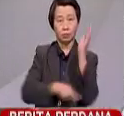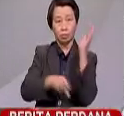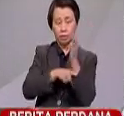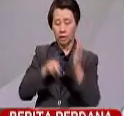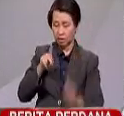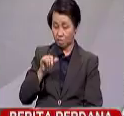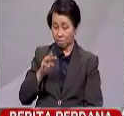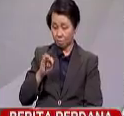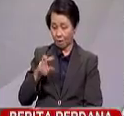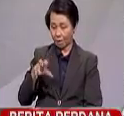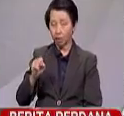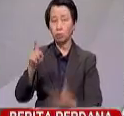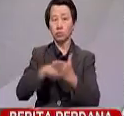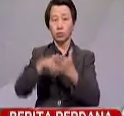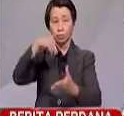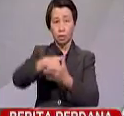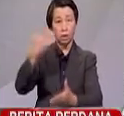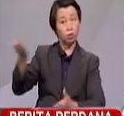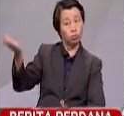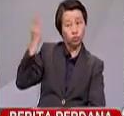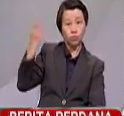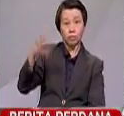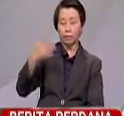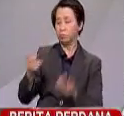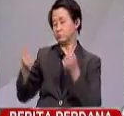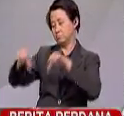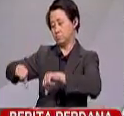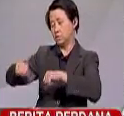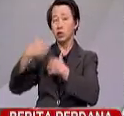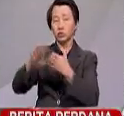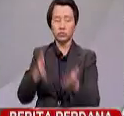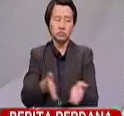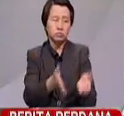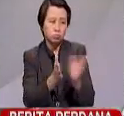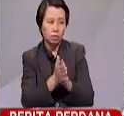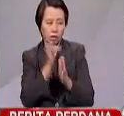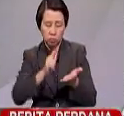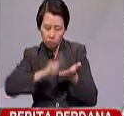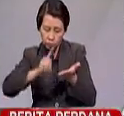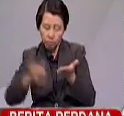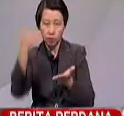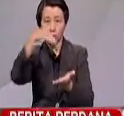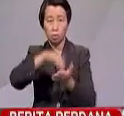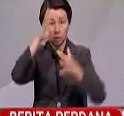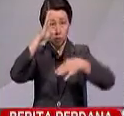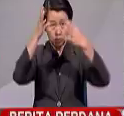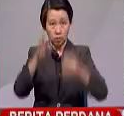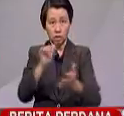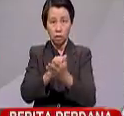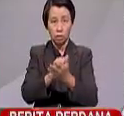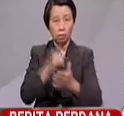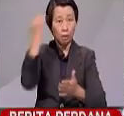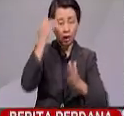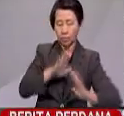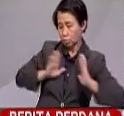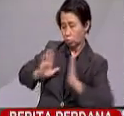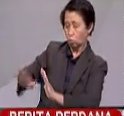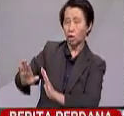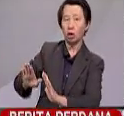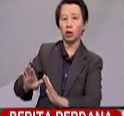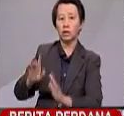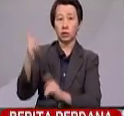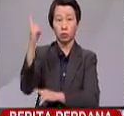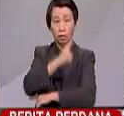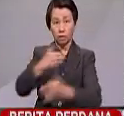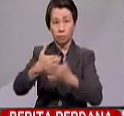Kimanis pada pilihan raya umum ke-14 gagal selepas permohonannya bagi semakan semula keputusan itu ditolak Mahkamah Persekutuan